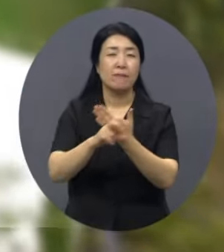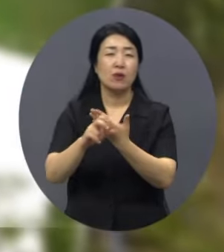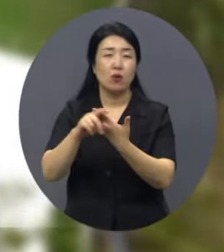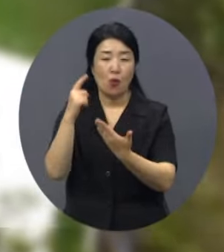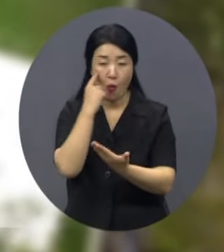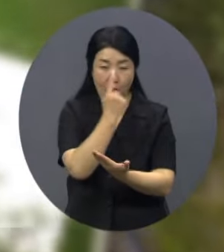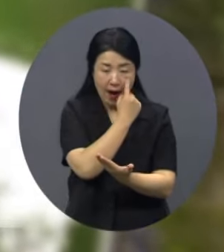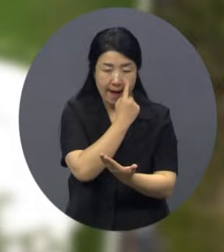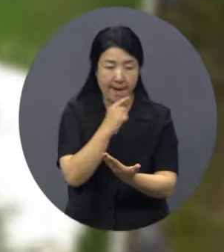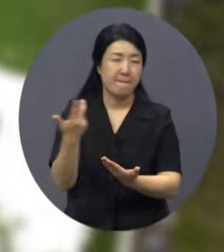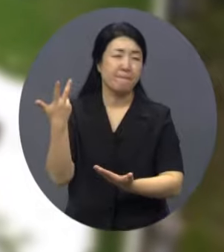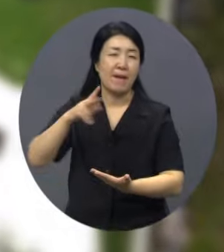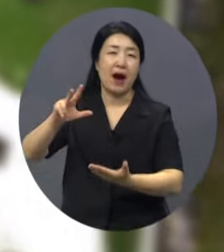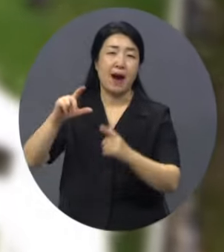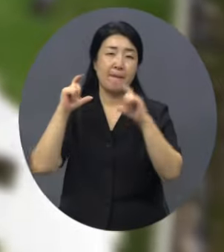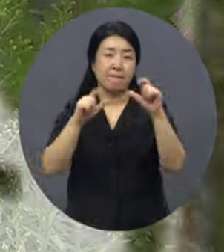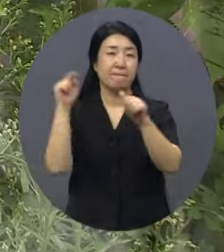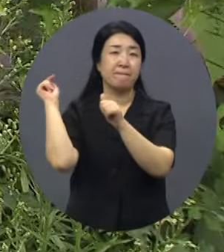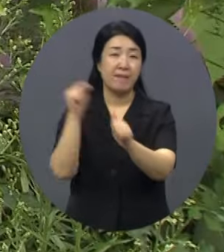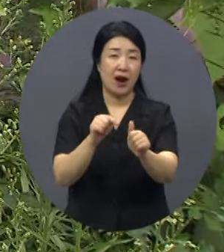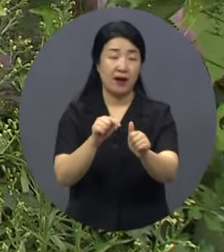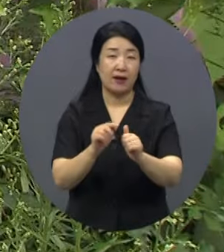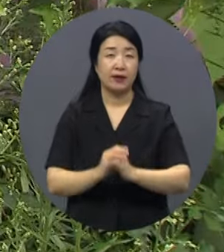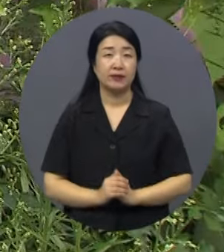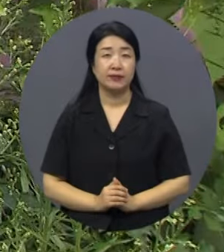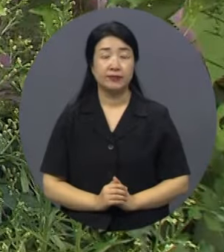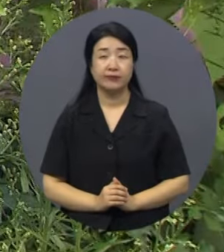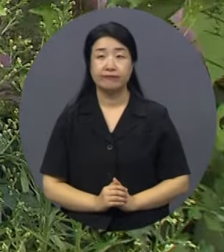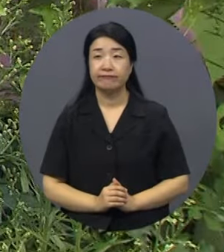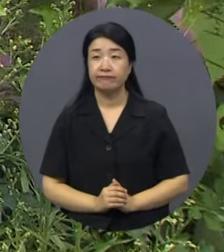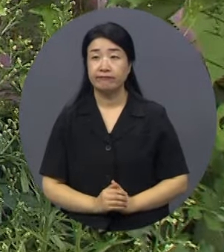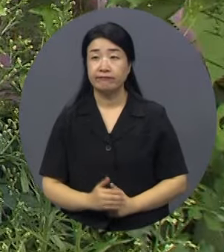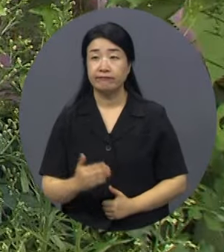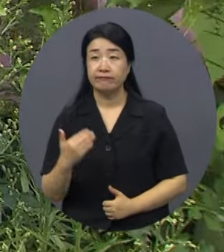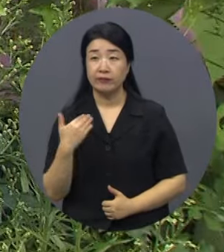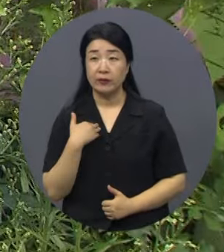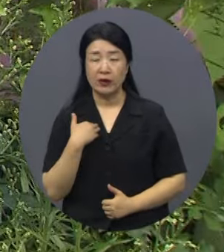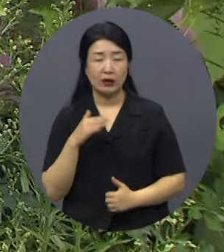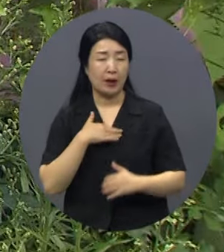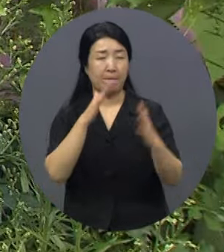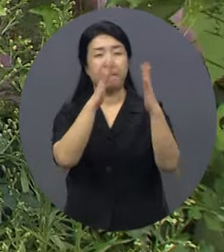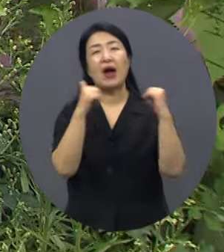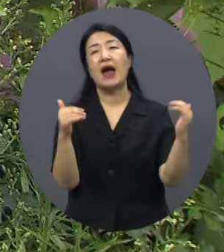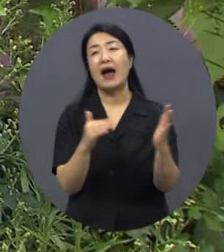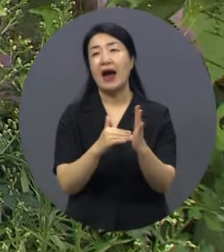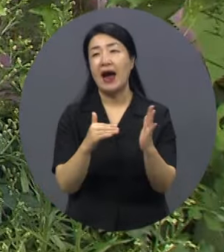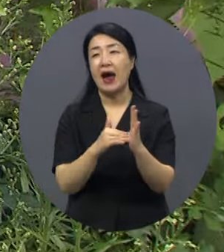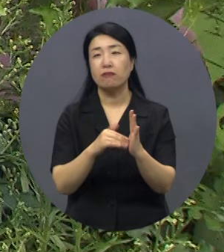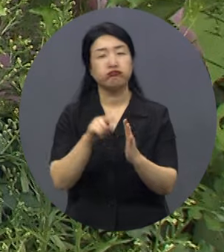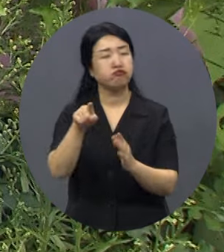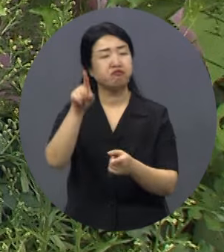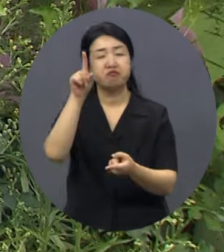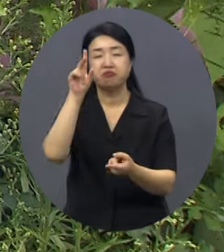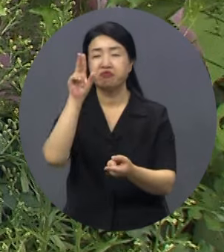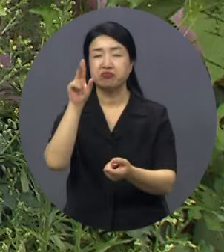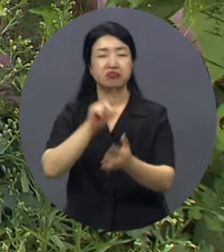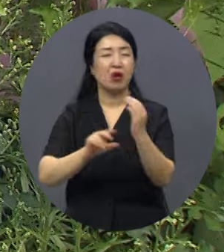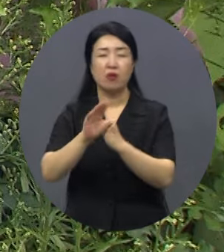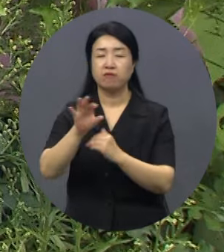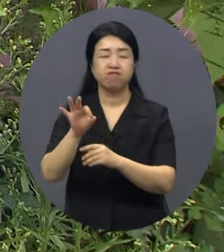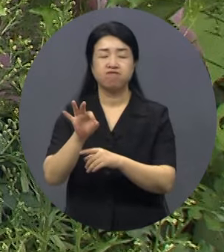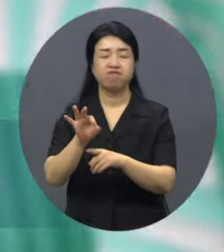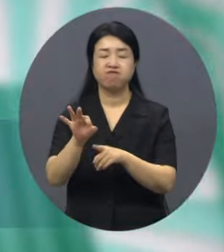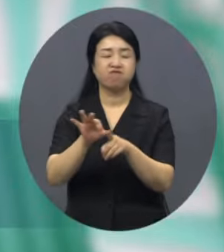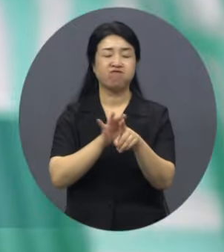확인해 원상복구 명령을 내렸습니다. 네, 저희 다 철거했습니다. 그 문제는 제가 말씀드릴 수 있는